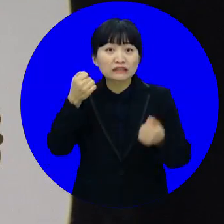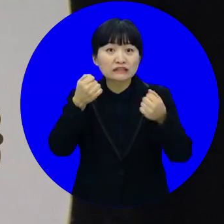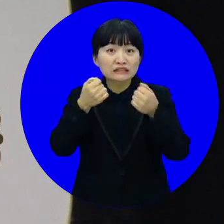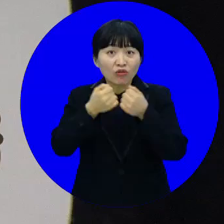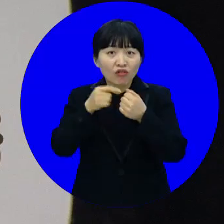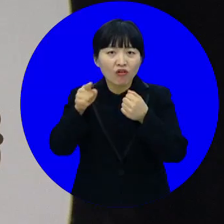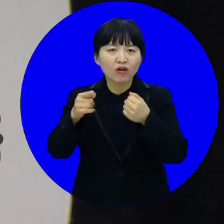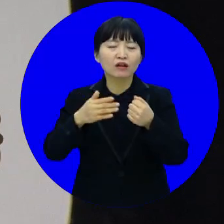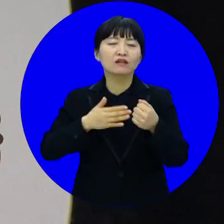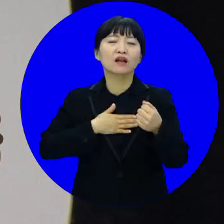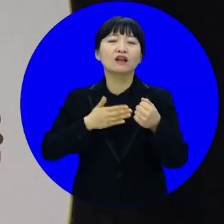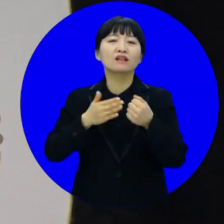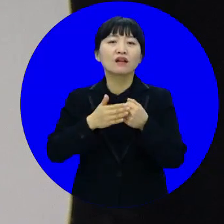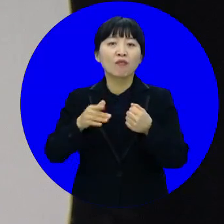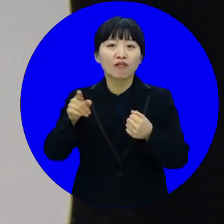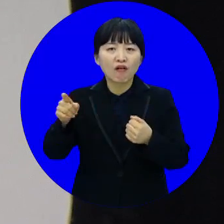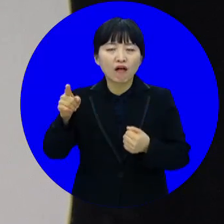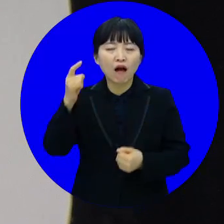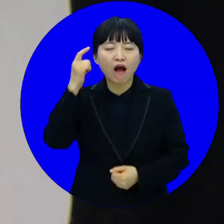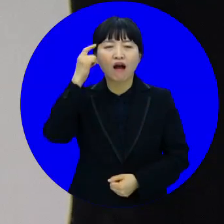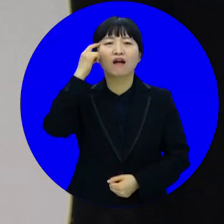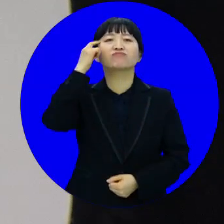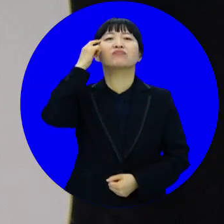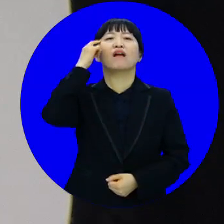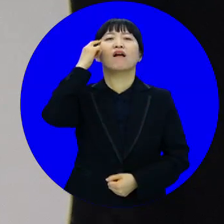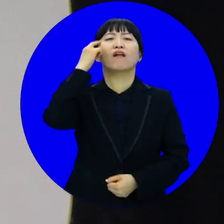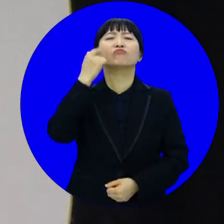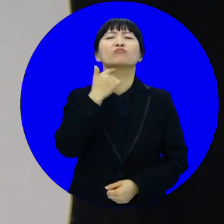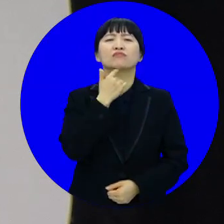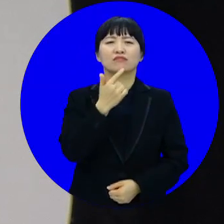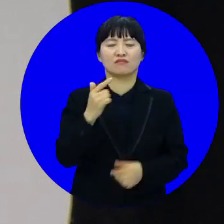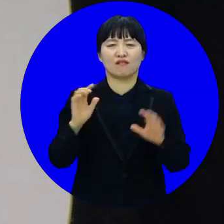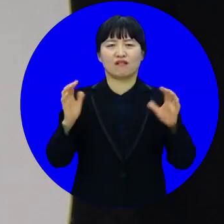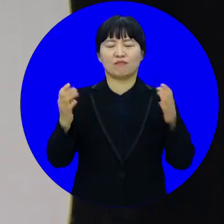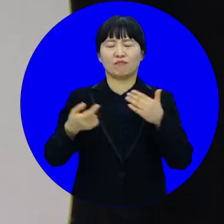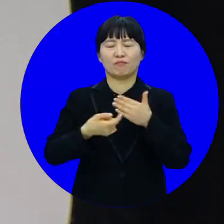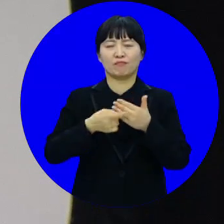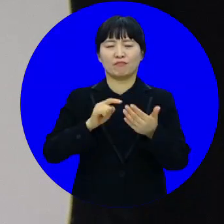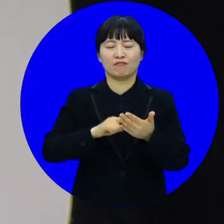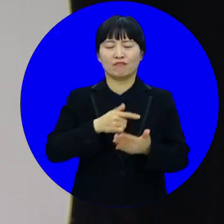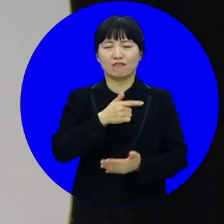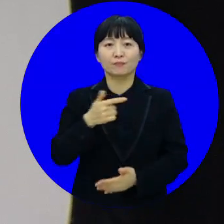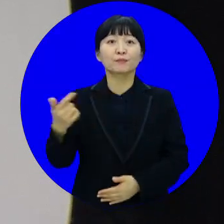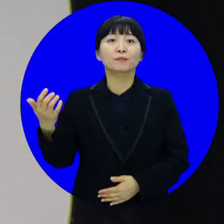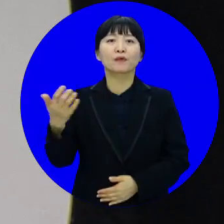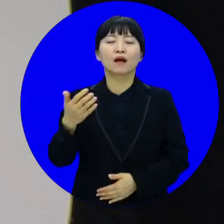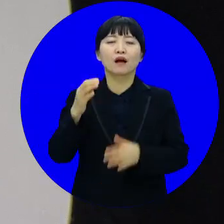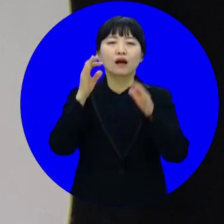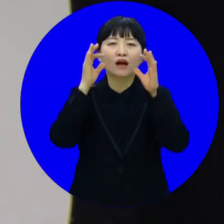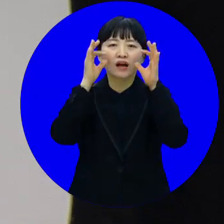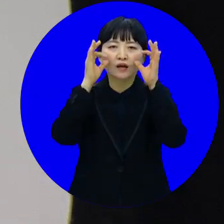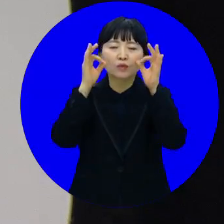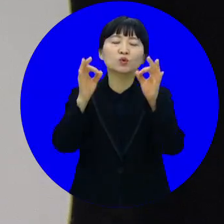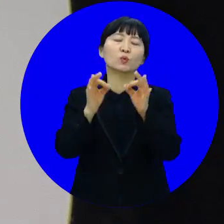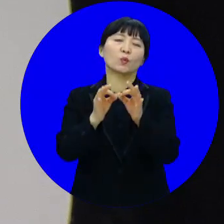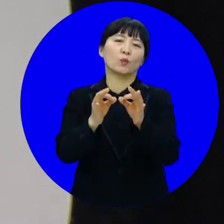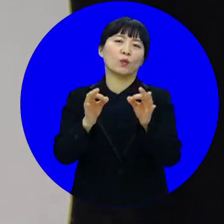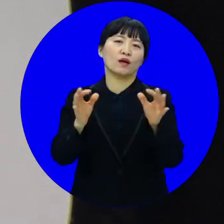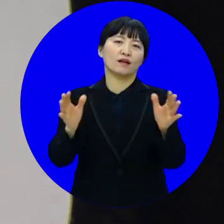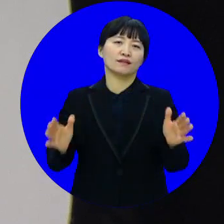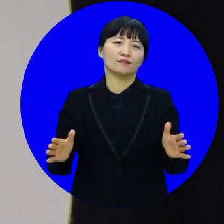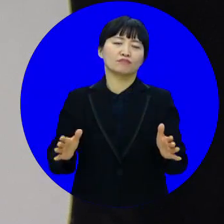라고 생각하는구나, 6살짜리 아이가. 그러니까 마음이 너무 아프더라고요, 보는 내내. 이게